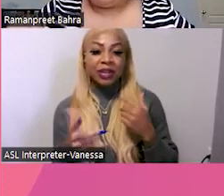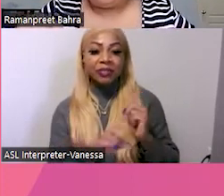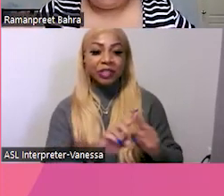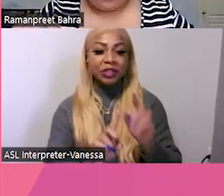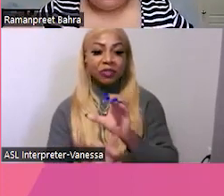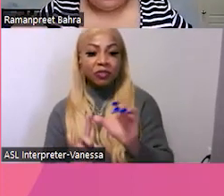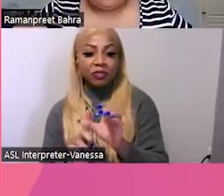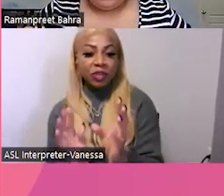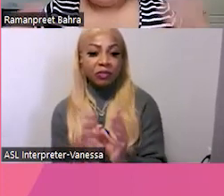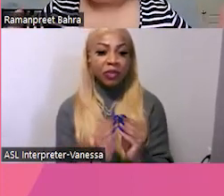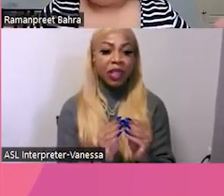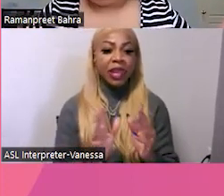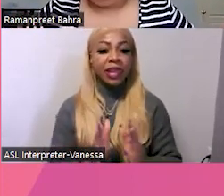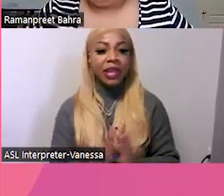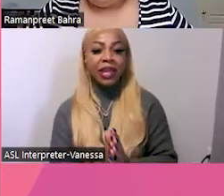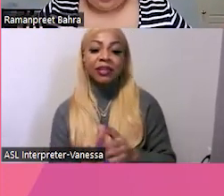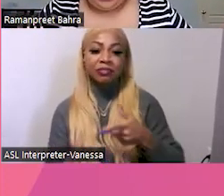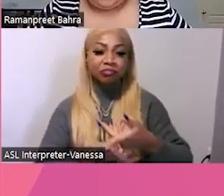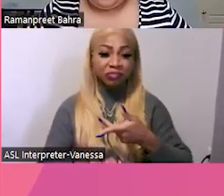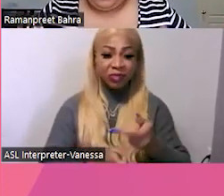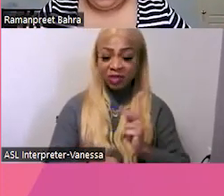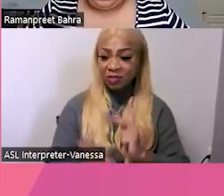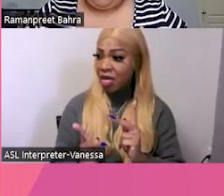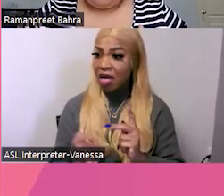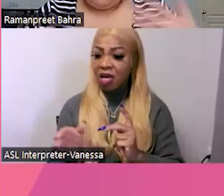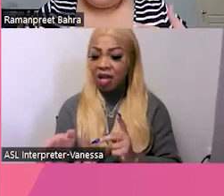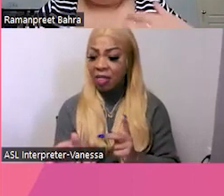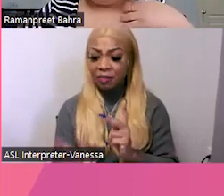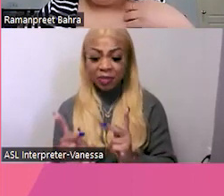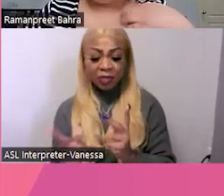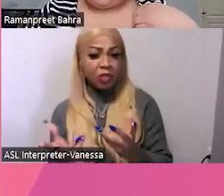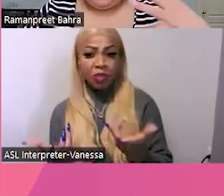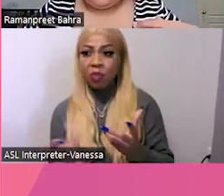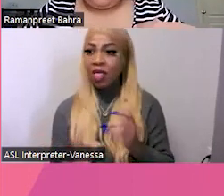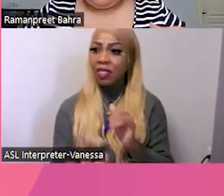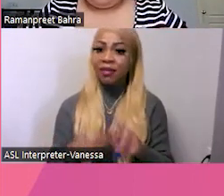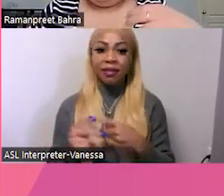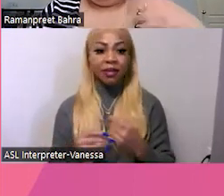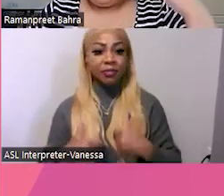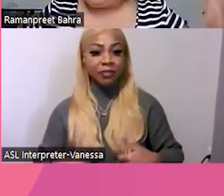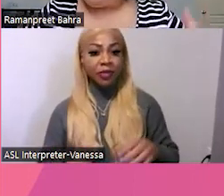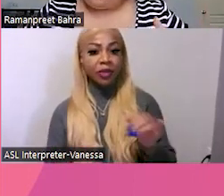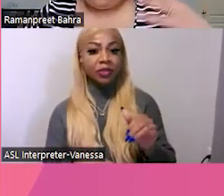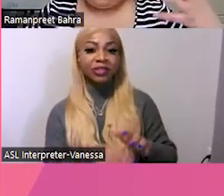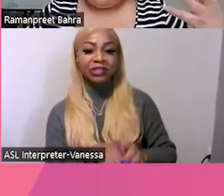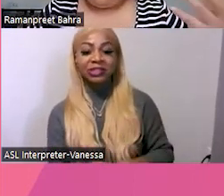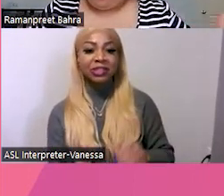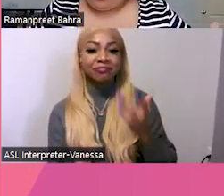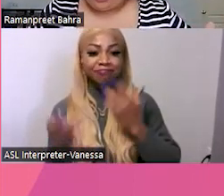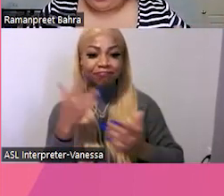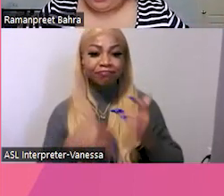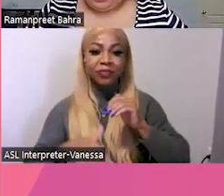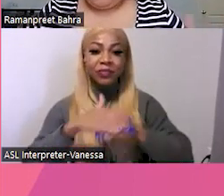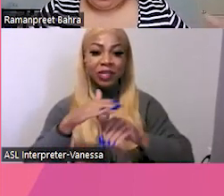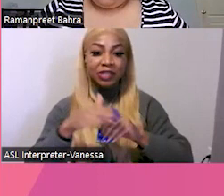racisme, etc. On le retrouve dans les personnes, dans les espaces personnels. Et on voit aussi que les personnes corpulentes